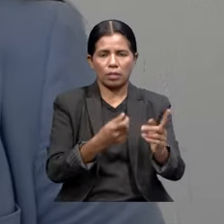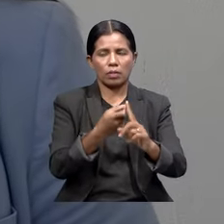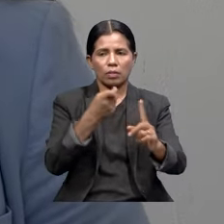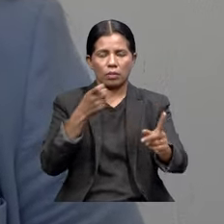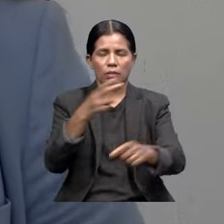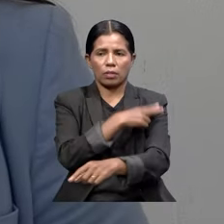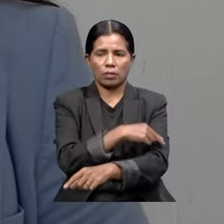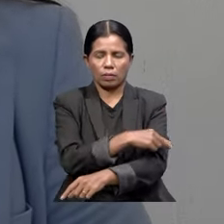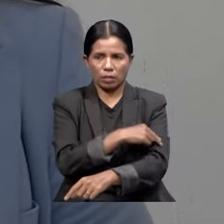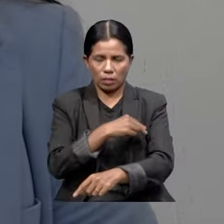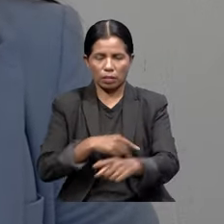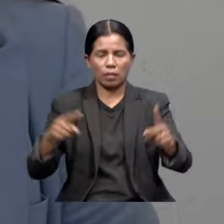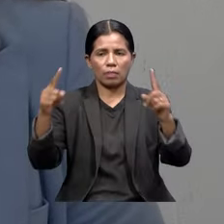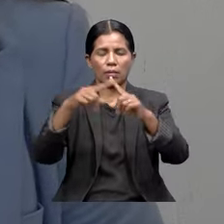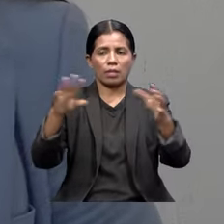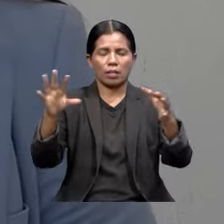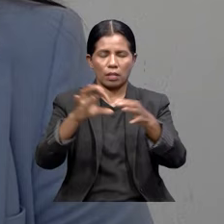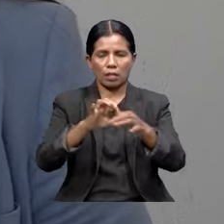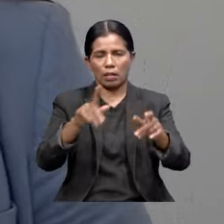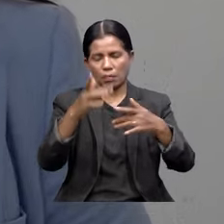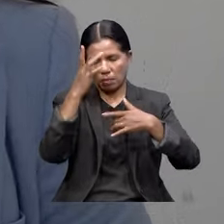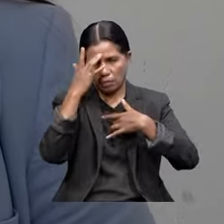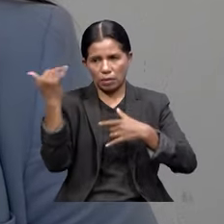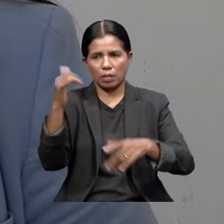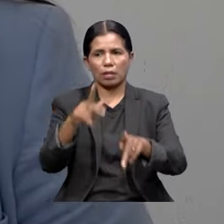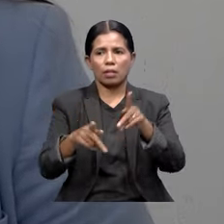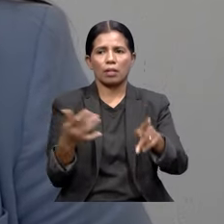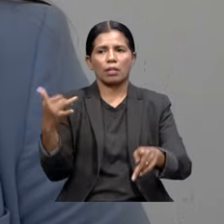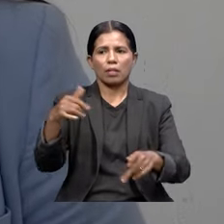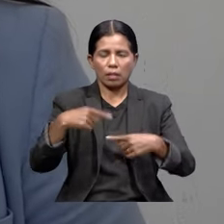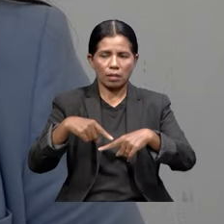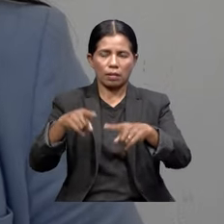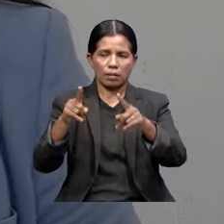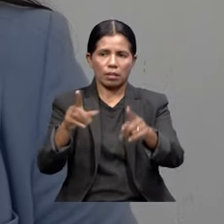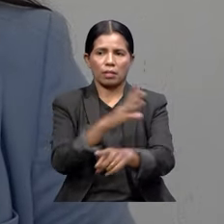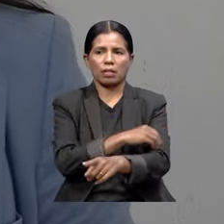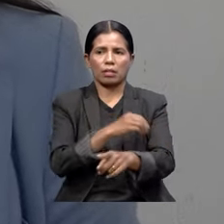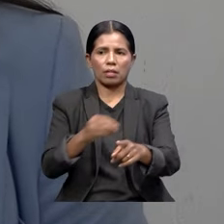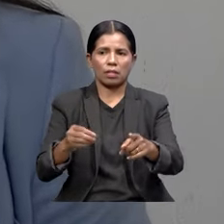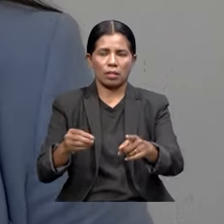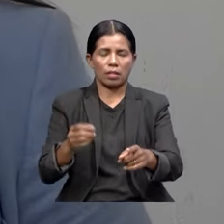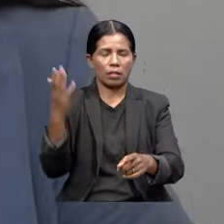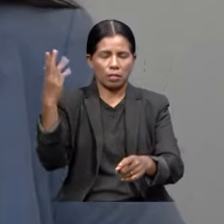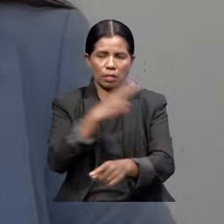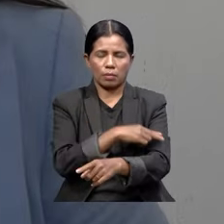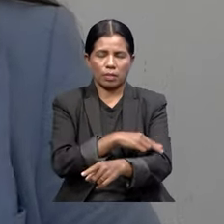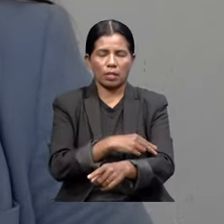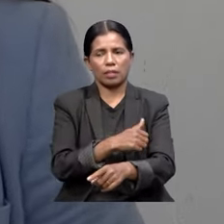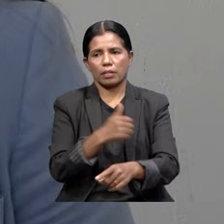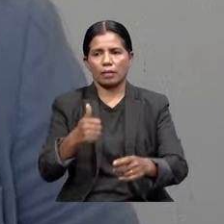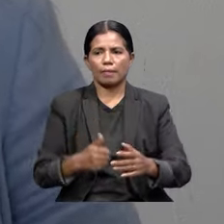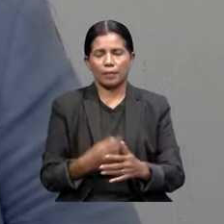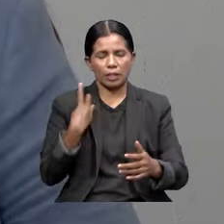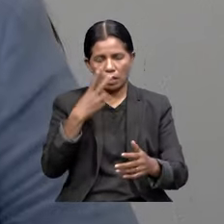kara hospital bai ya ligasa o paciente o itania shi daun se be mak bahala transparensi bahala tratamento i hare lio ini tenek